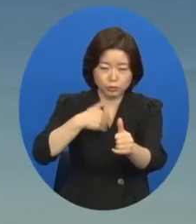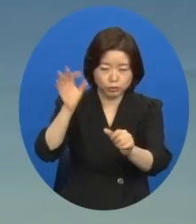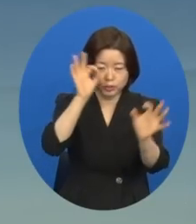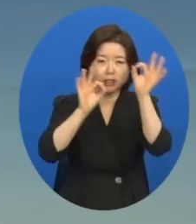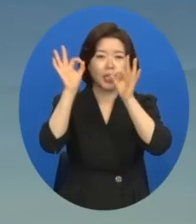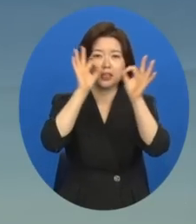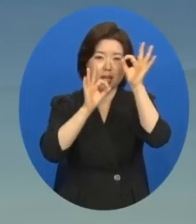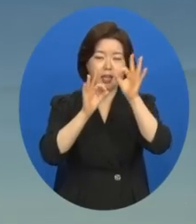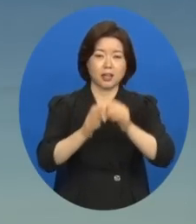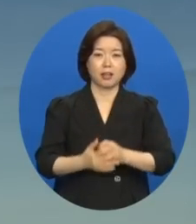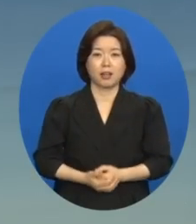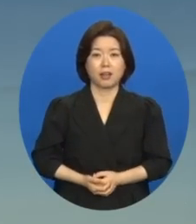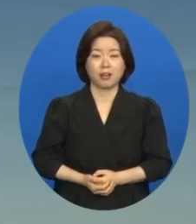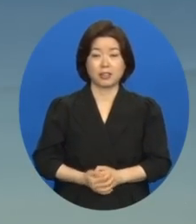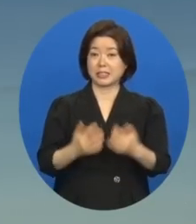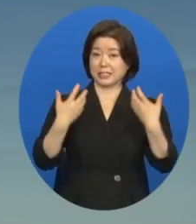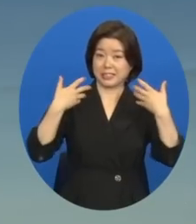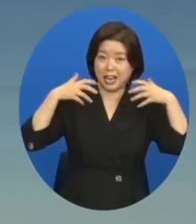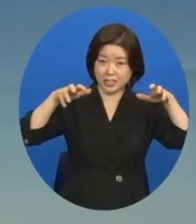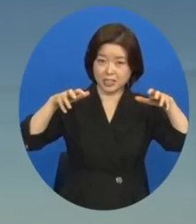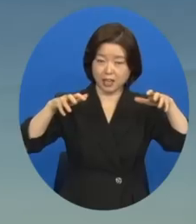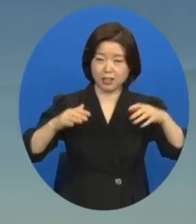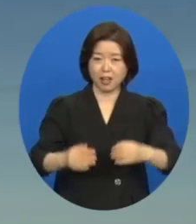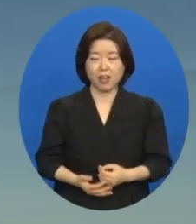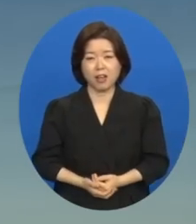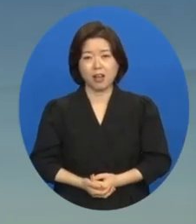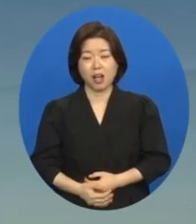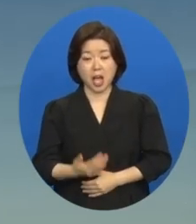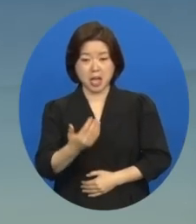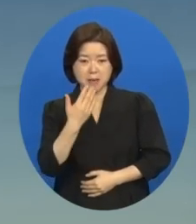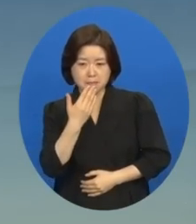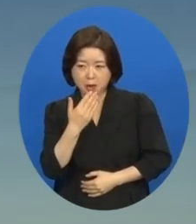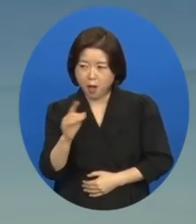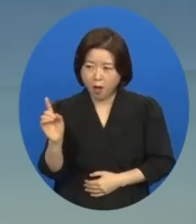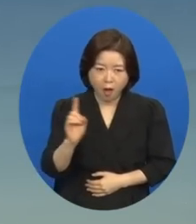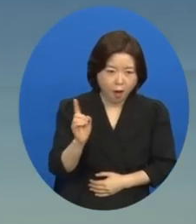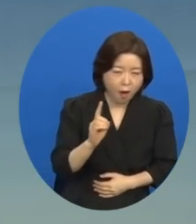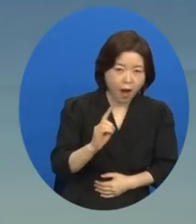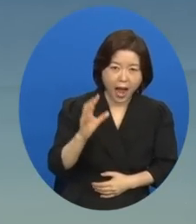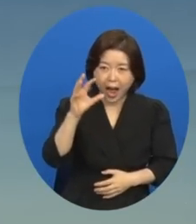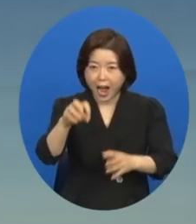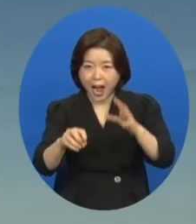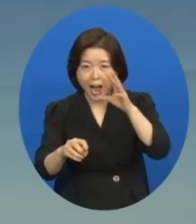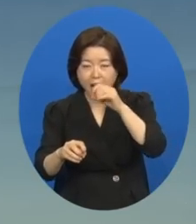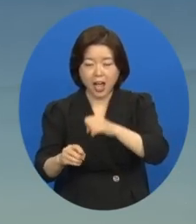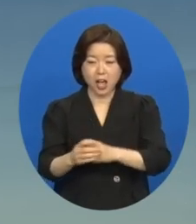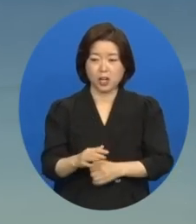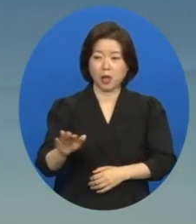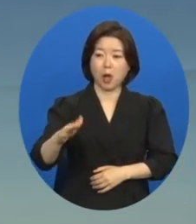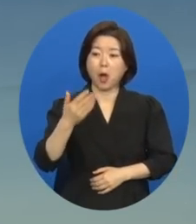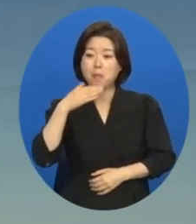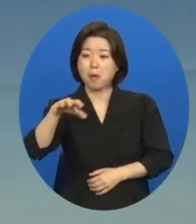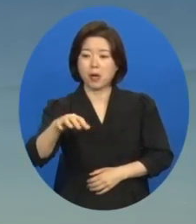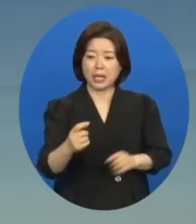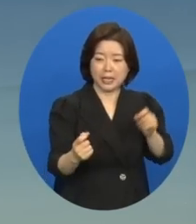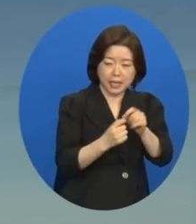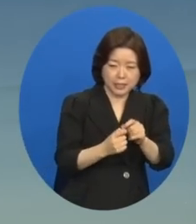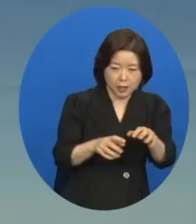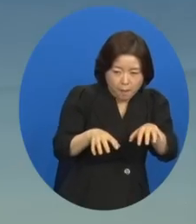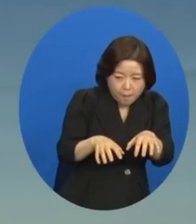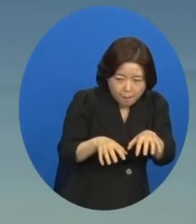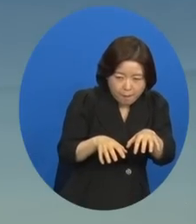찾나니. 사자가요, 먹이를 삼키기 위해서 어떻게 하죠? 먹이 근처로 가까이 가기 위해서